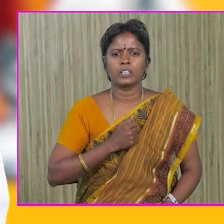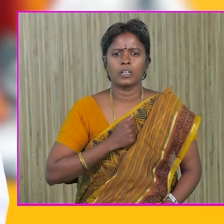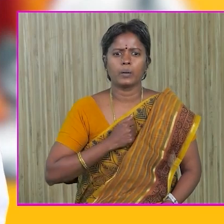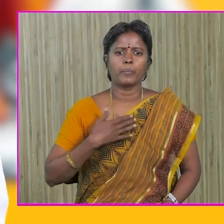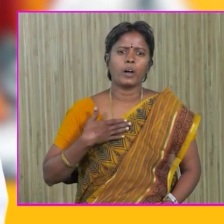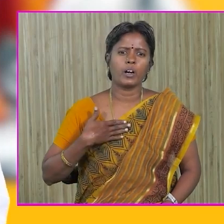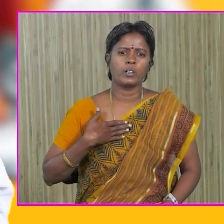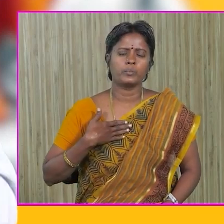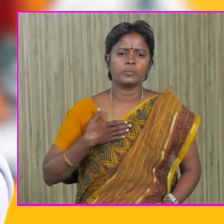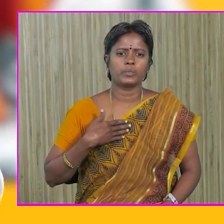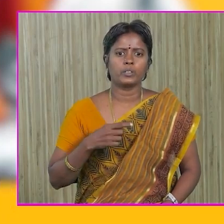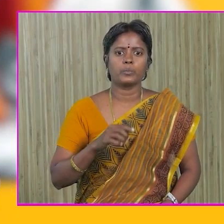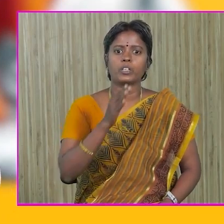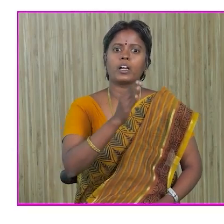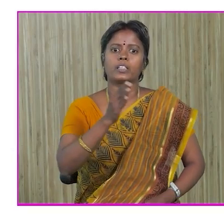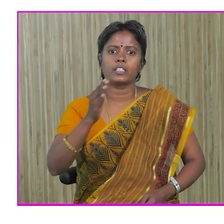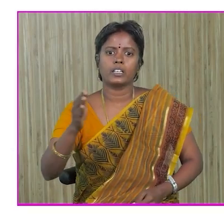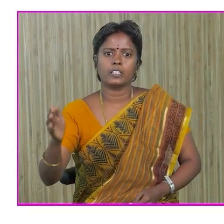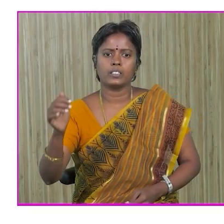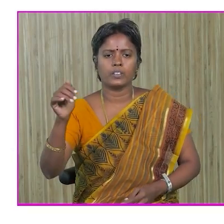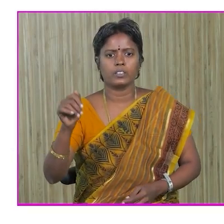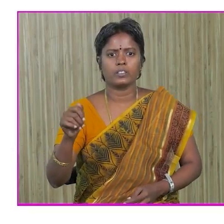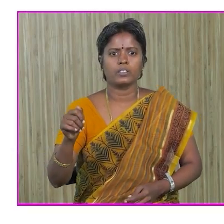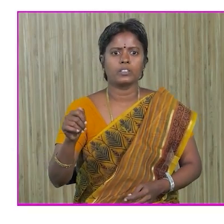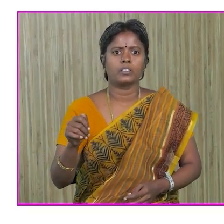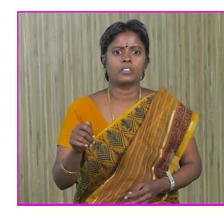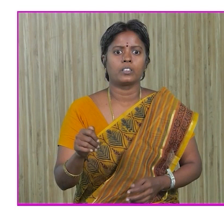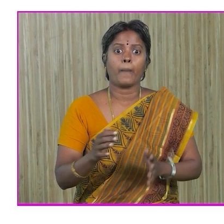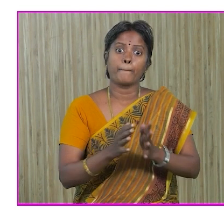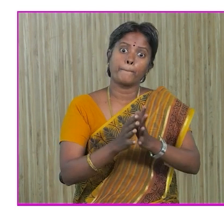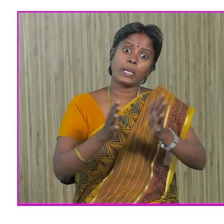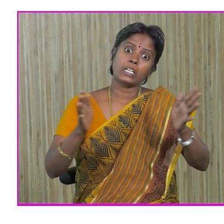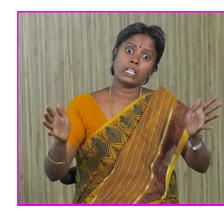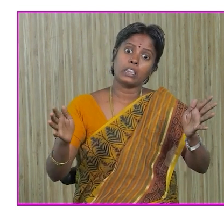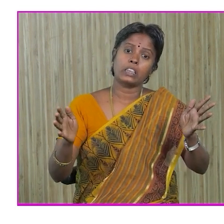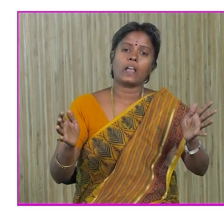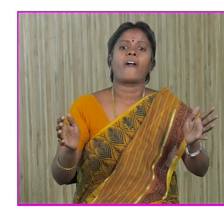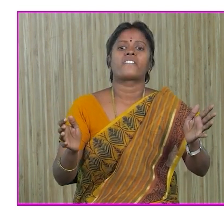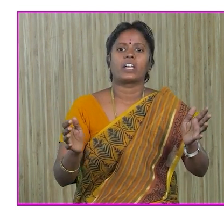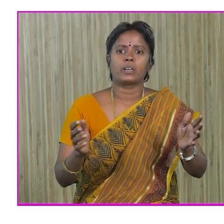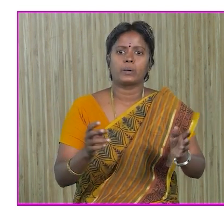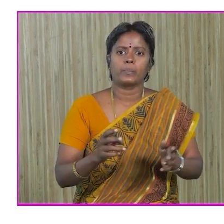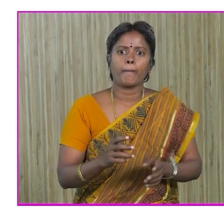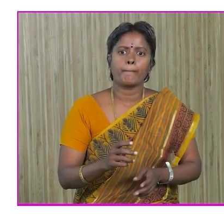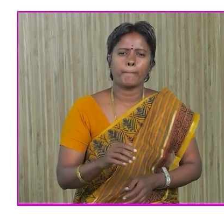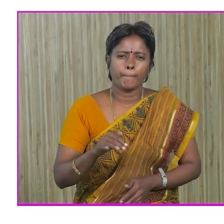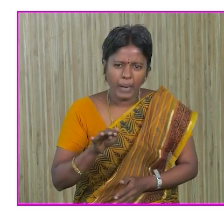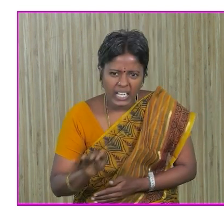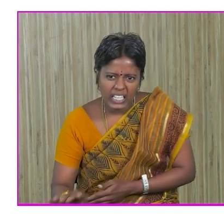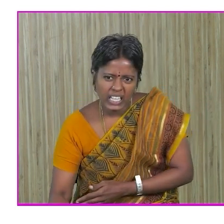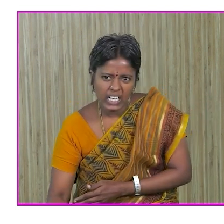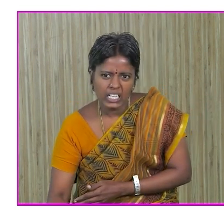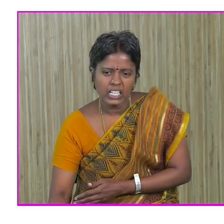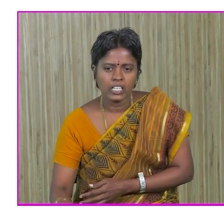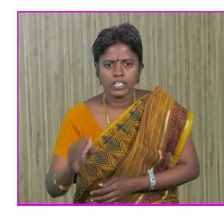அதிகாரத்தில் வந்துள்ளது. படிப்போம். பெருக்கத்து வேண்டும் பணிதல் சிறிய சுருக்கத்து